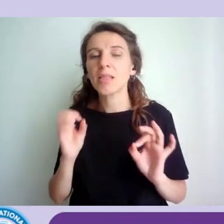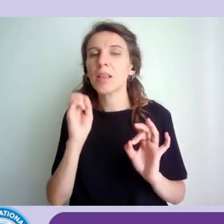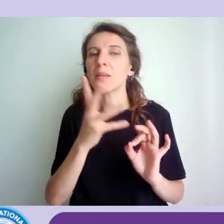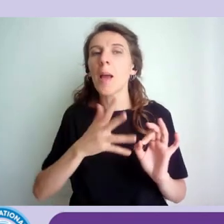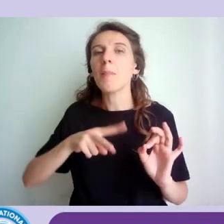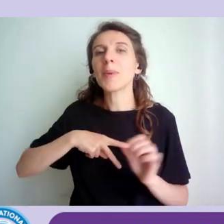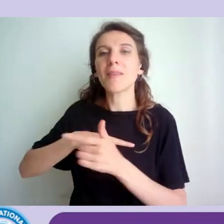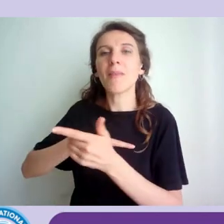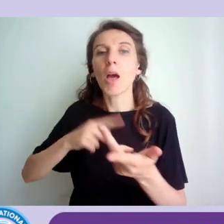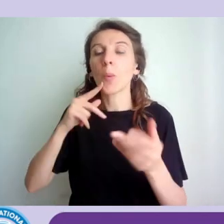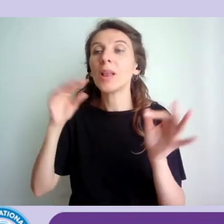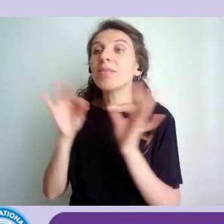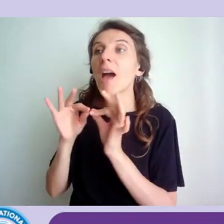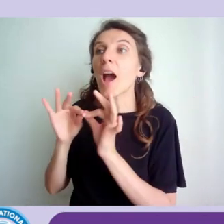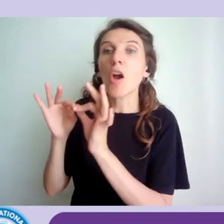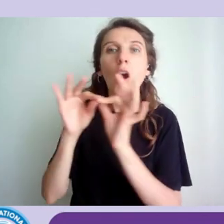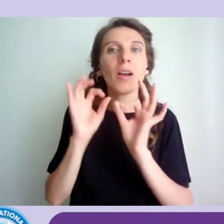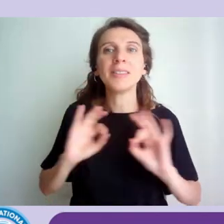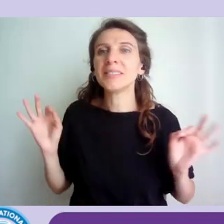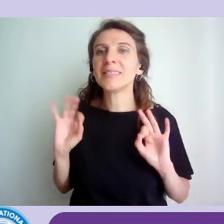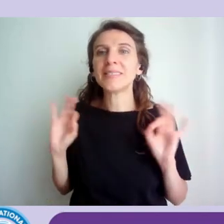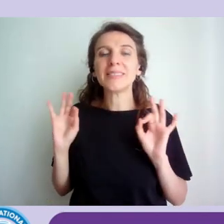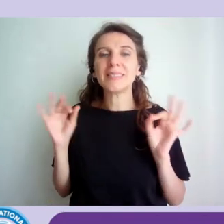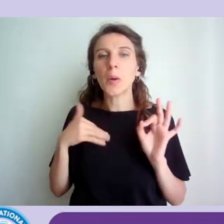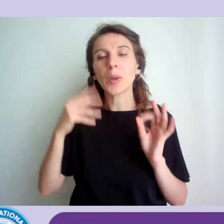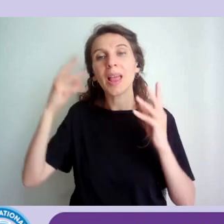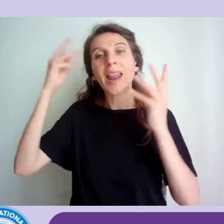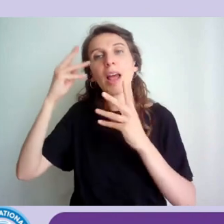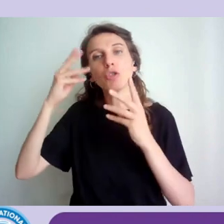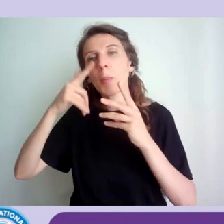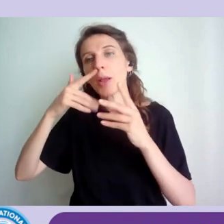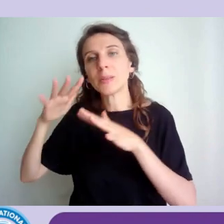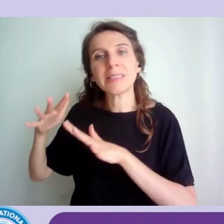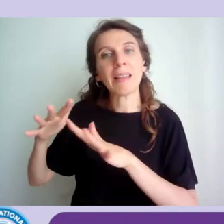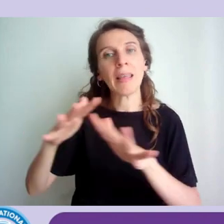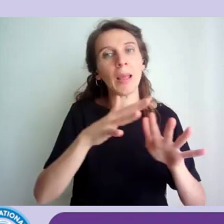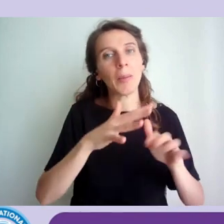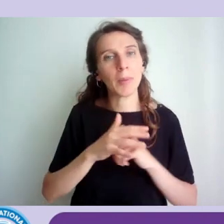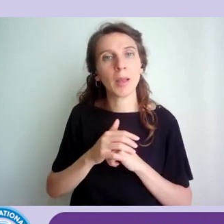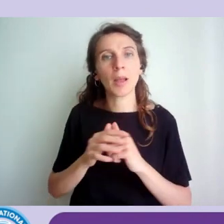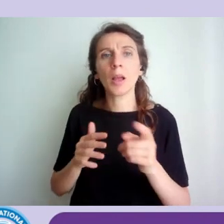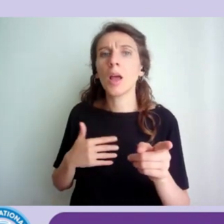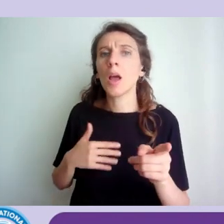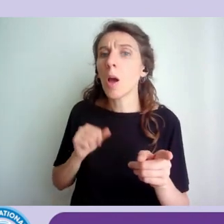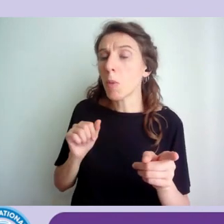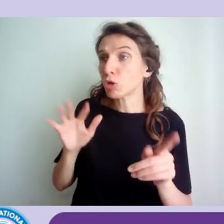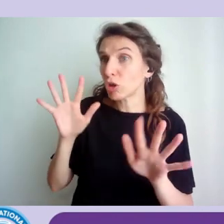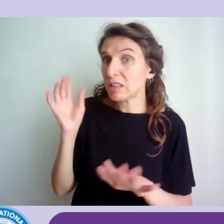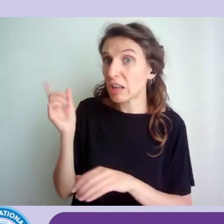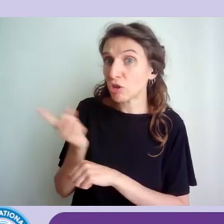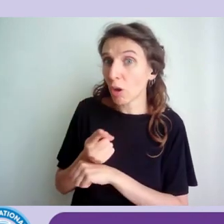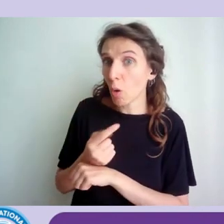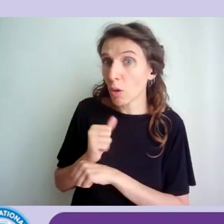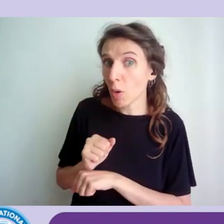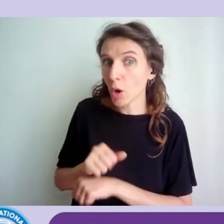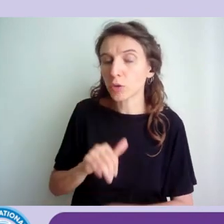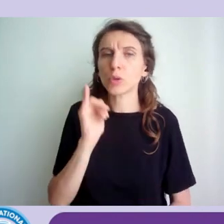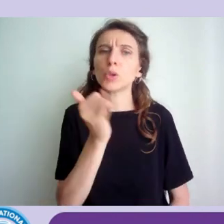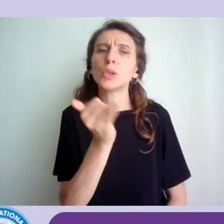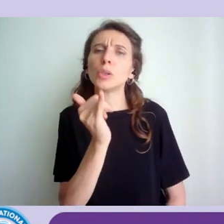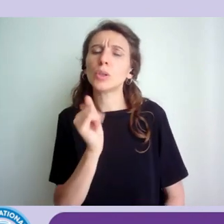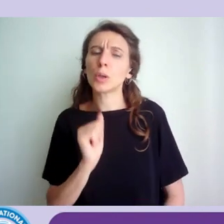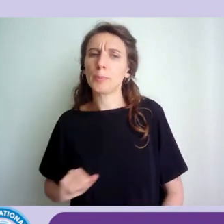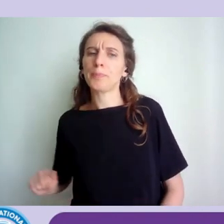che ragioniamo un po' tutti allo stesso modo probabilmente l'esperienza 10 secondi Roberto chiedo scusa solo 10 secondi per